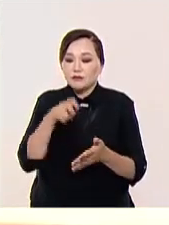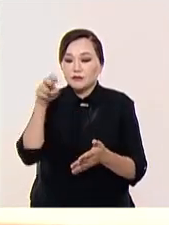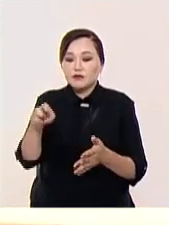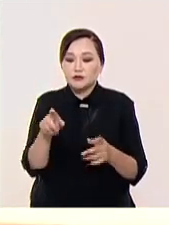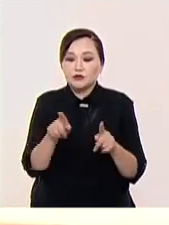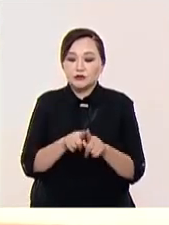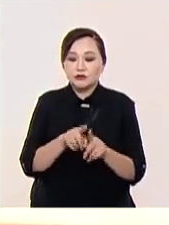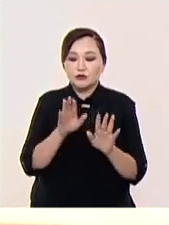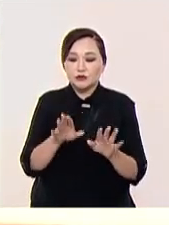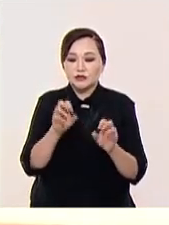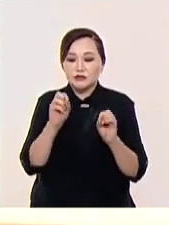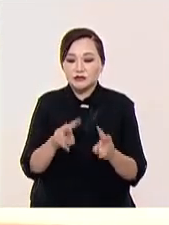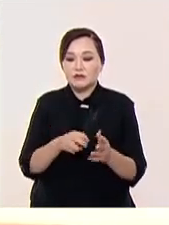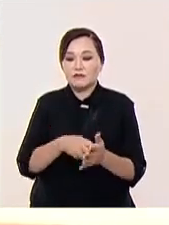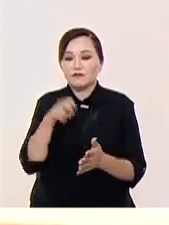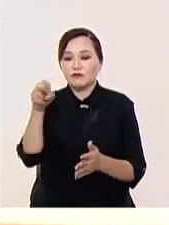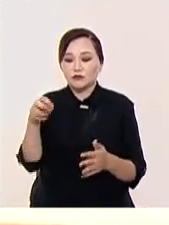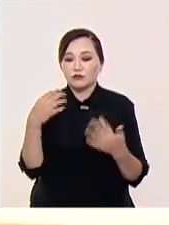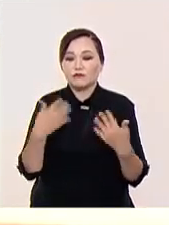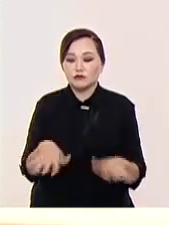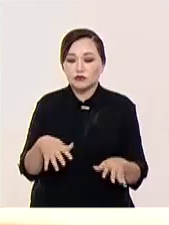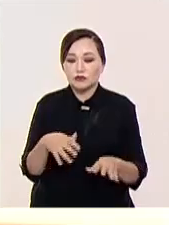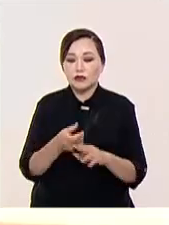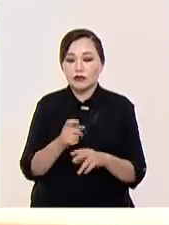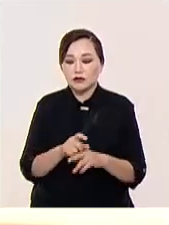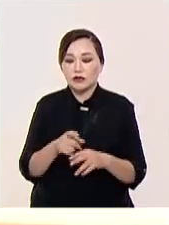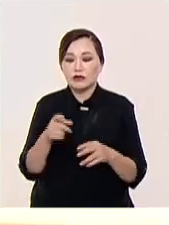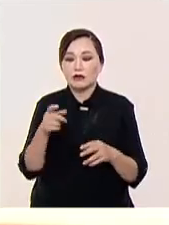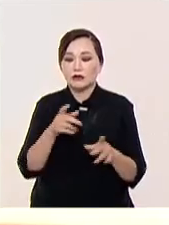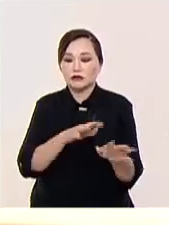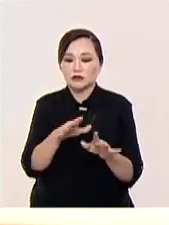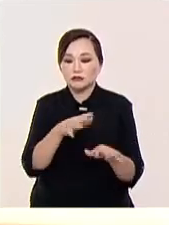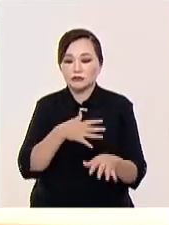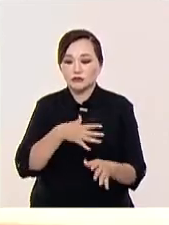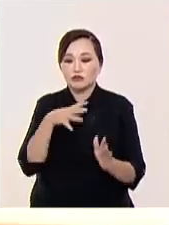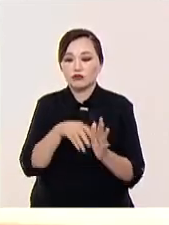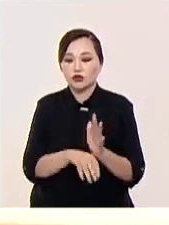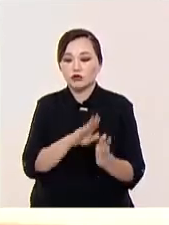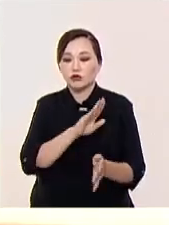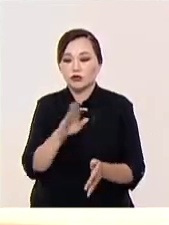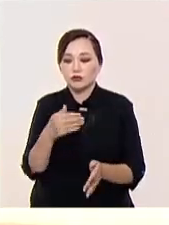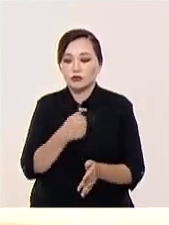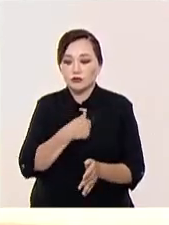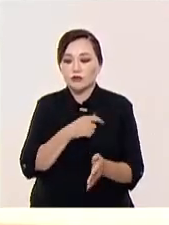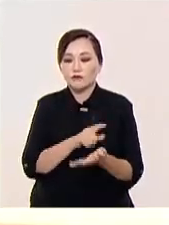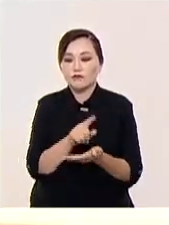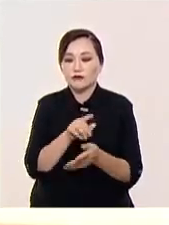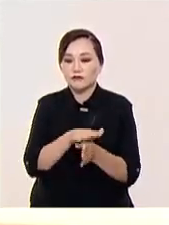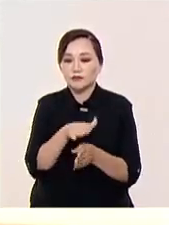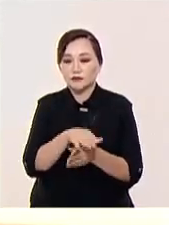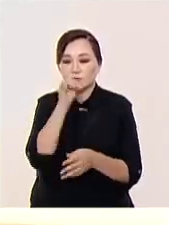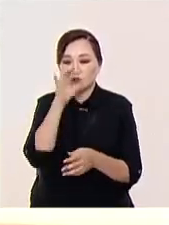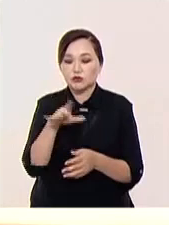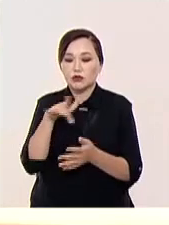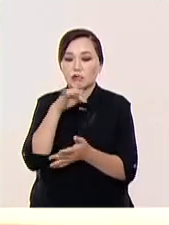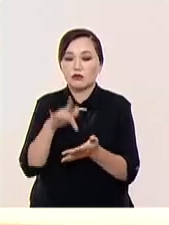туралы арнайы хат жолдап қойғанбыз. Енді ұйымдастырушылар біздің құзырымызға кірмейтін болғаннан кейін ол